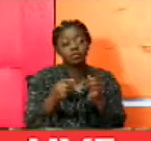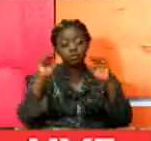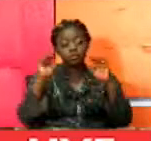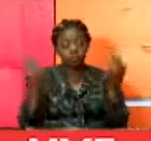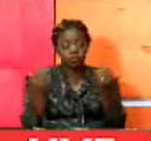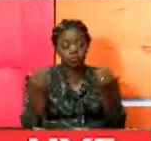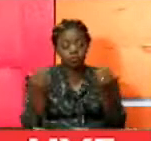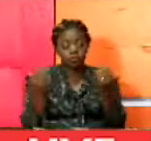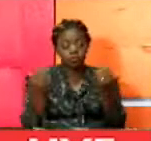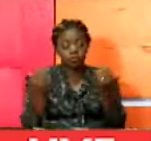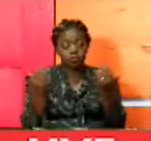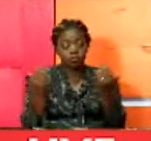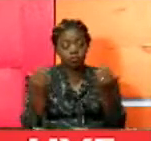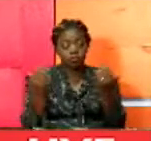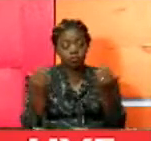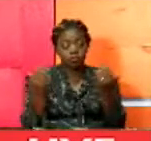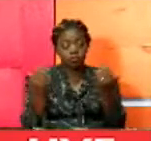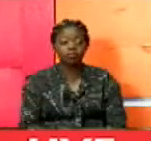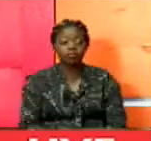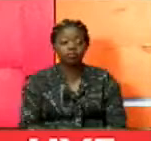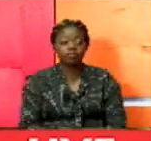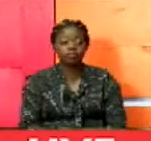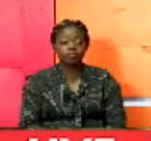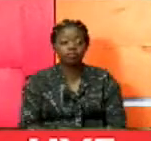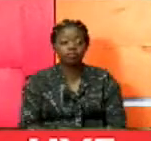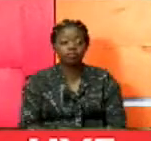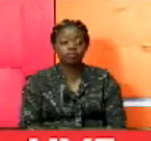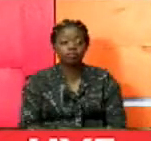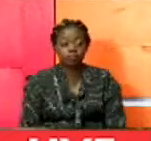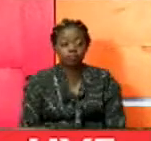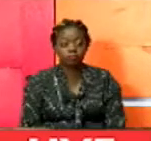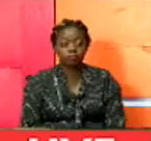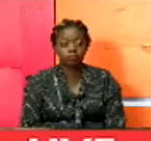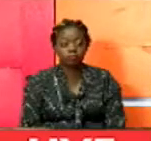yonna. Damba Tadeo yakusakidde Green Club Kede TV.